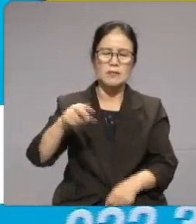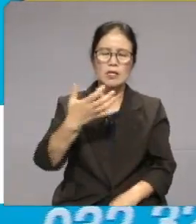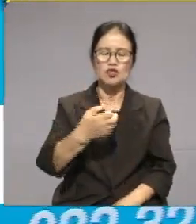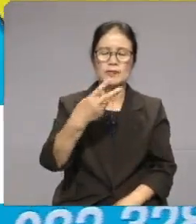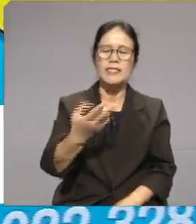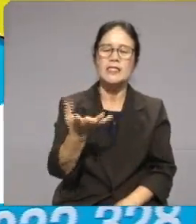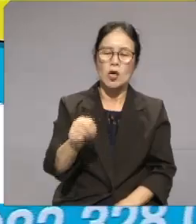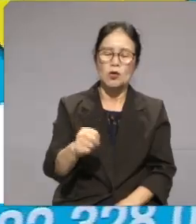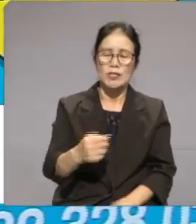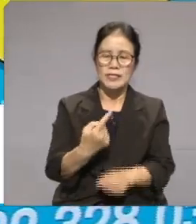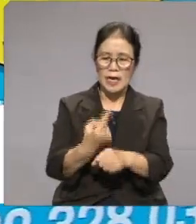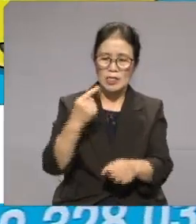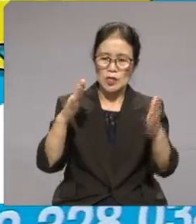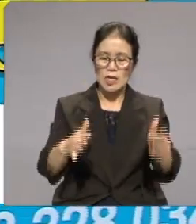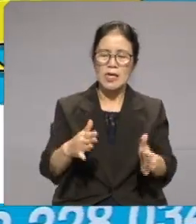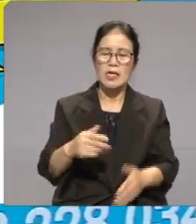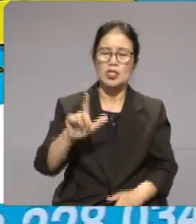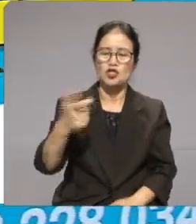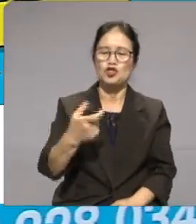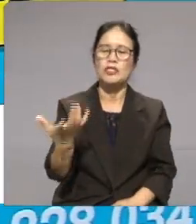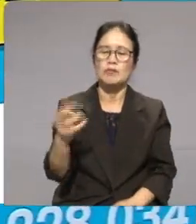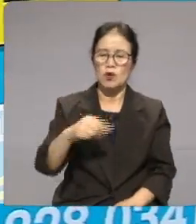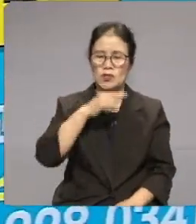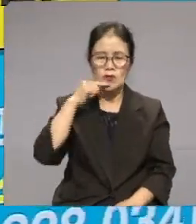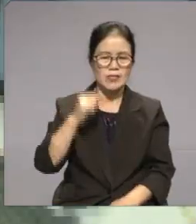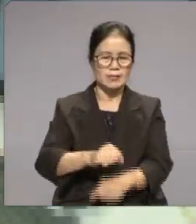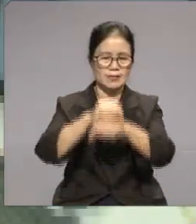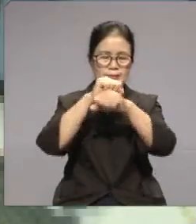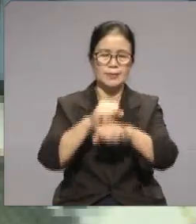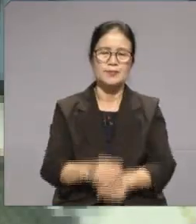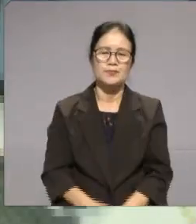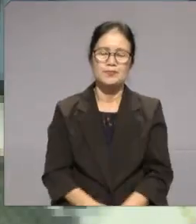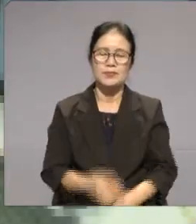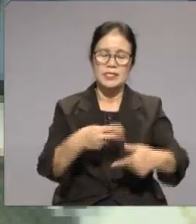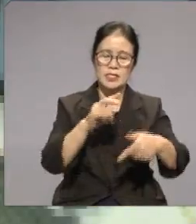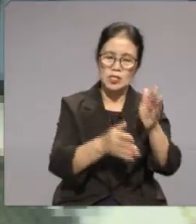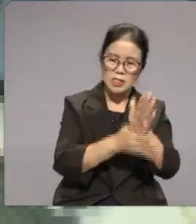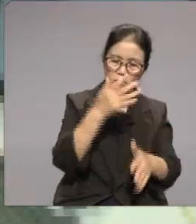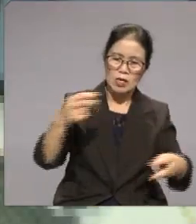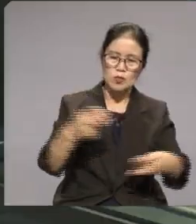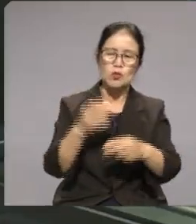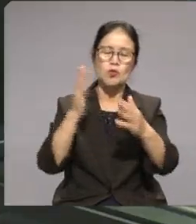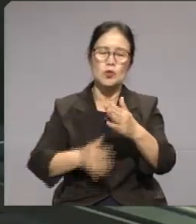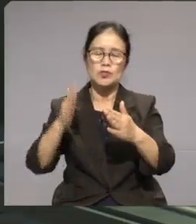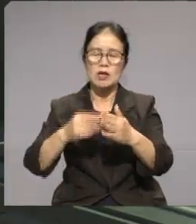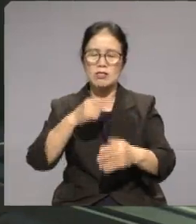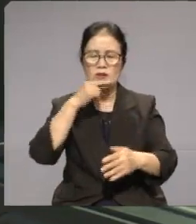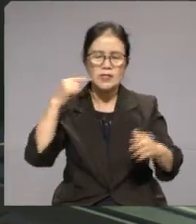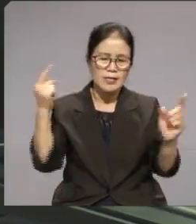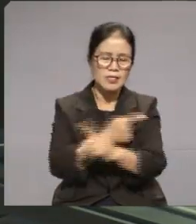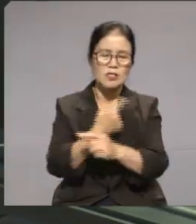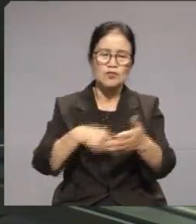원. 지난해만 약 60억 원의 적자가 쌓였습니다. 인천시와 인천교통공사는 적자 개선을